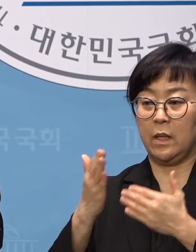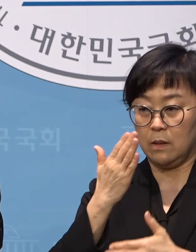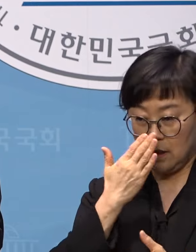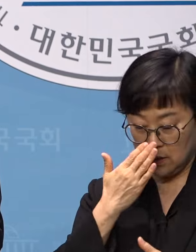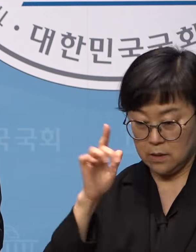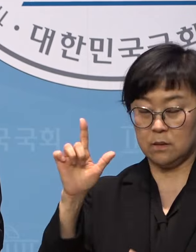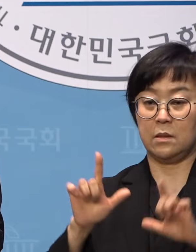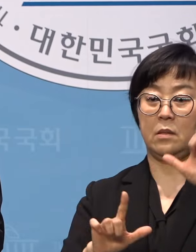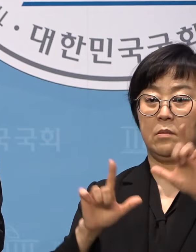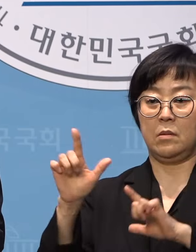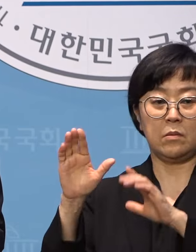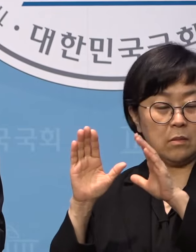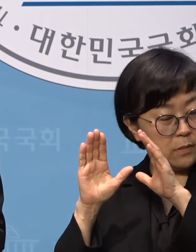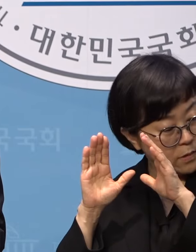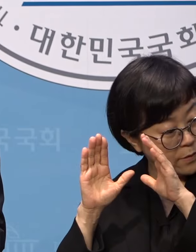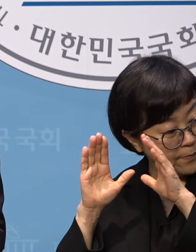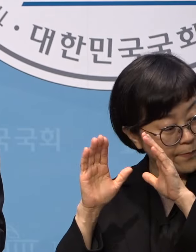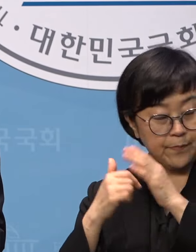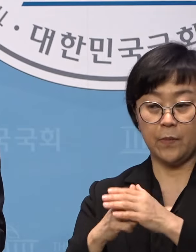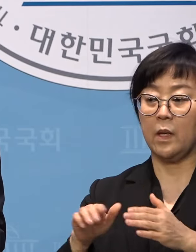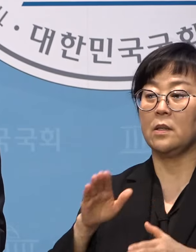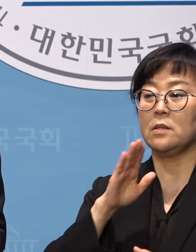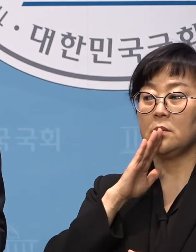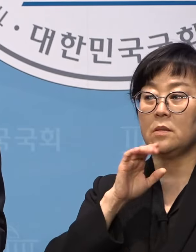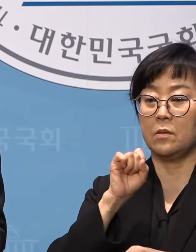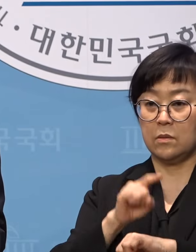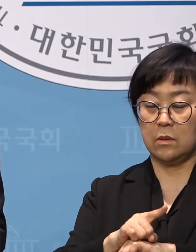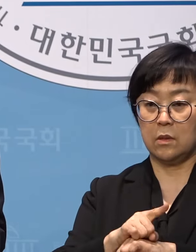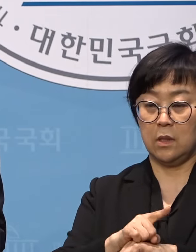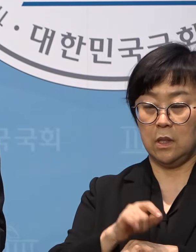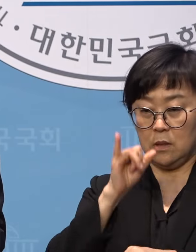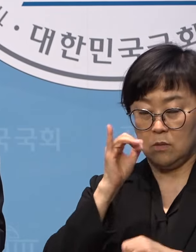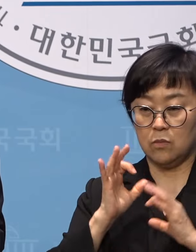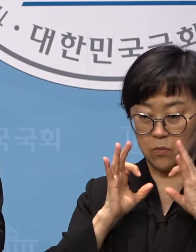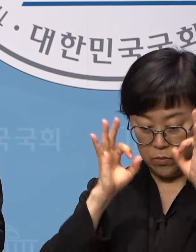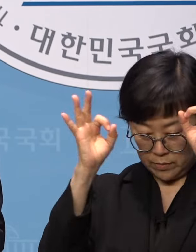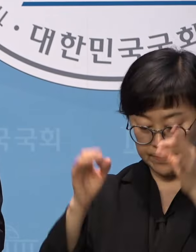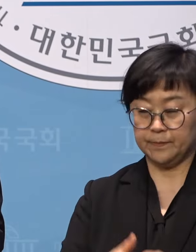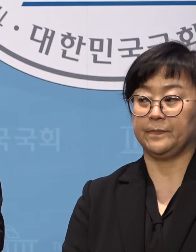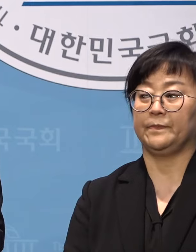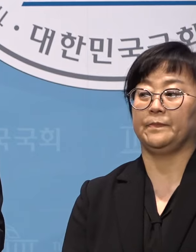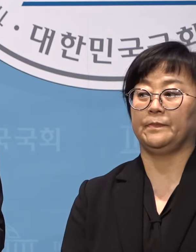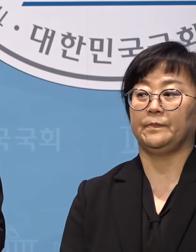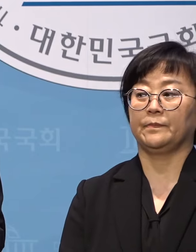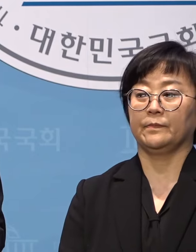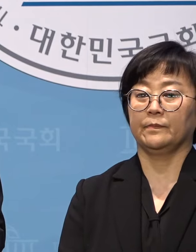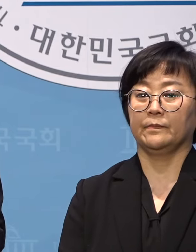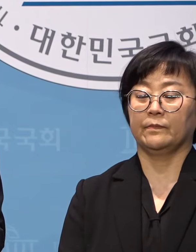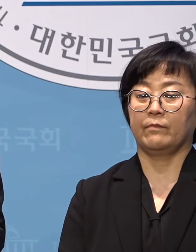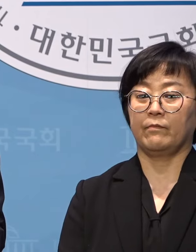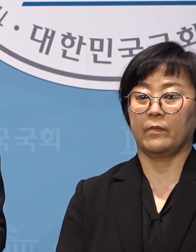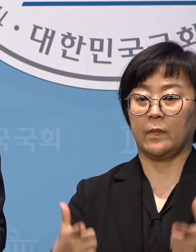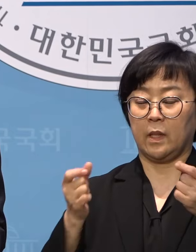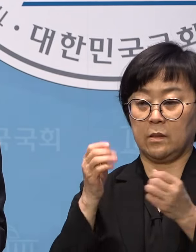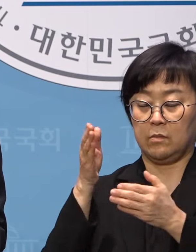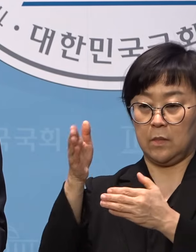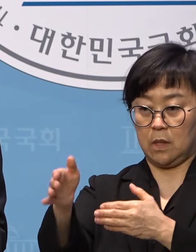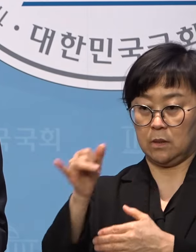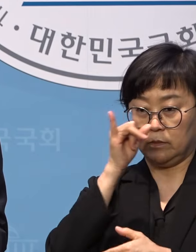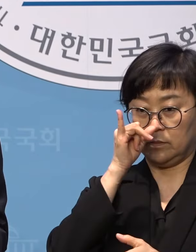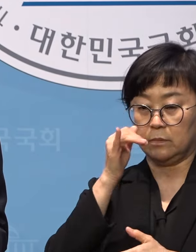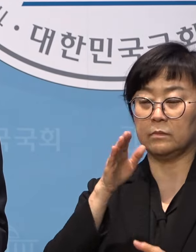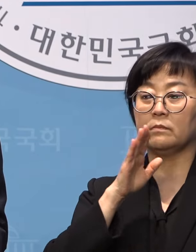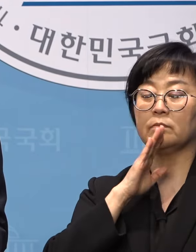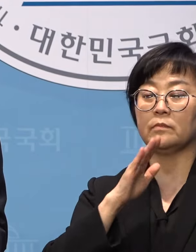자세로 경청하는 진정성 있는 노력을 기울이겠습니다. 같은 방향을 향해